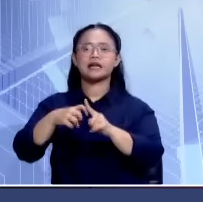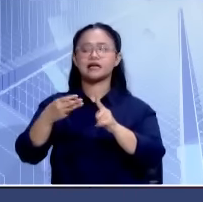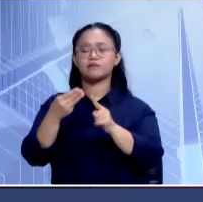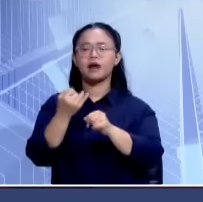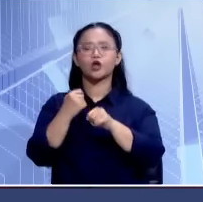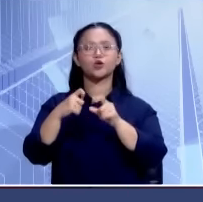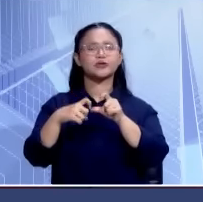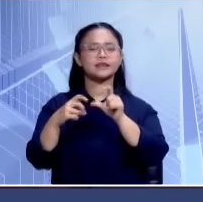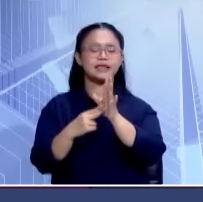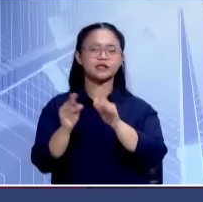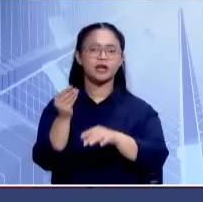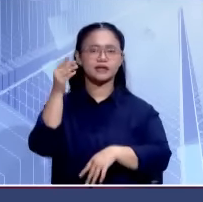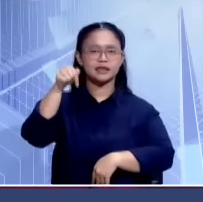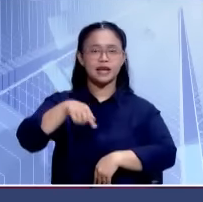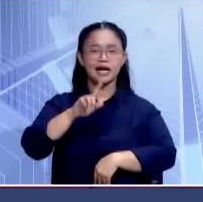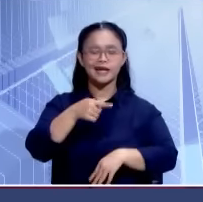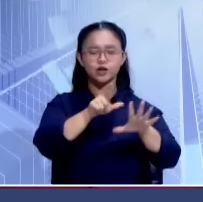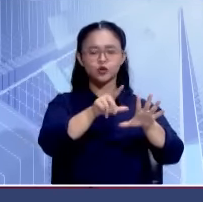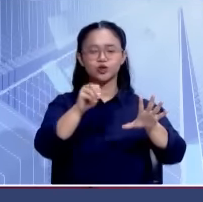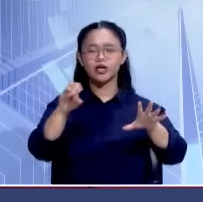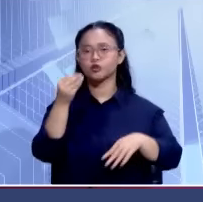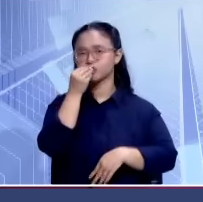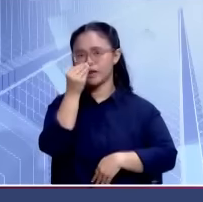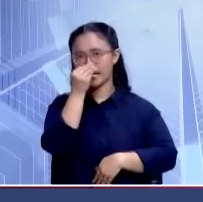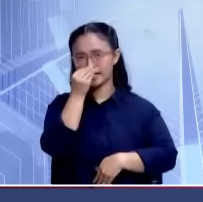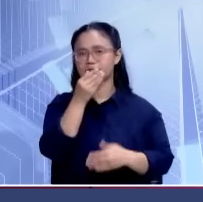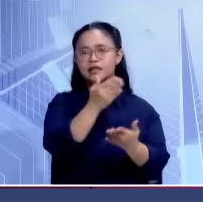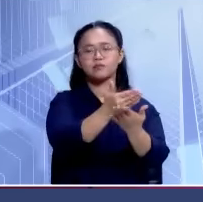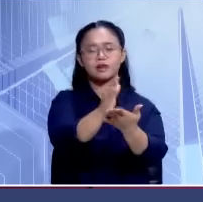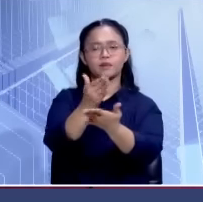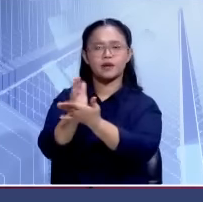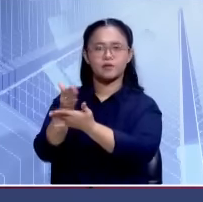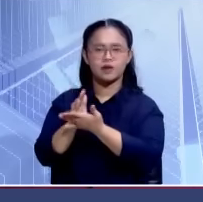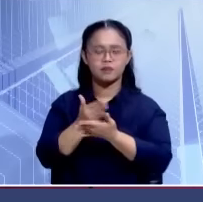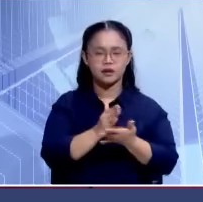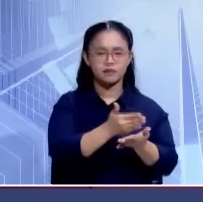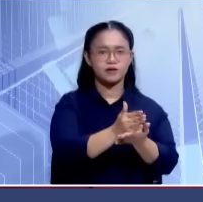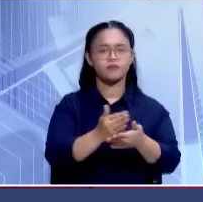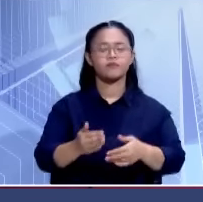Selatan. Ada 700 paket makanan bergizi gratis dibagikan kepada siswa.